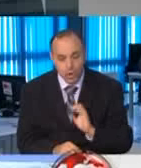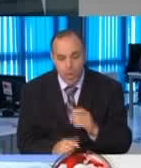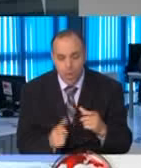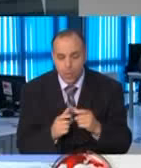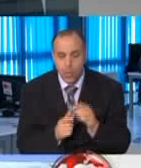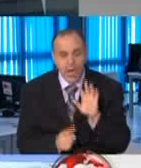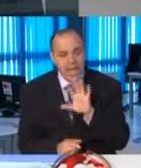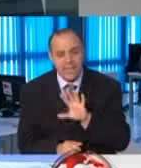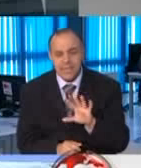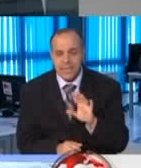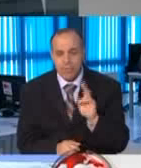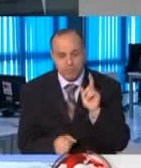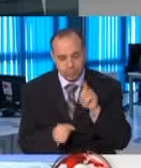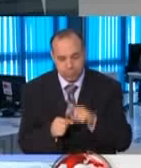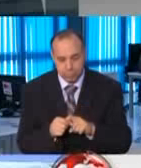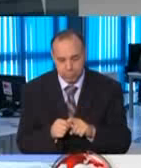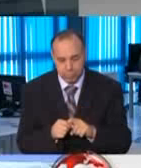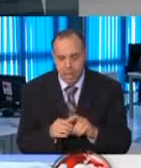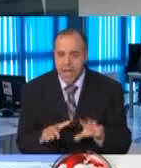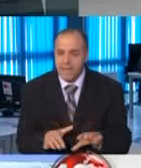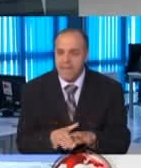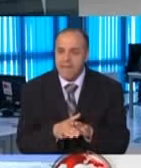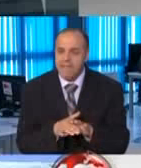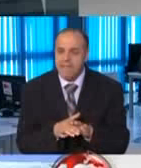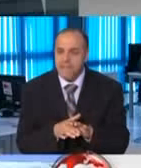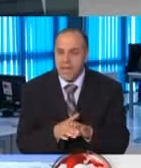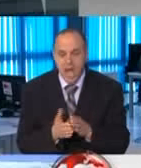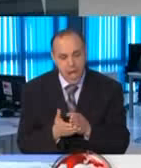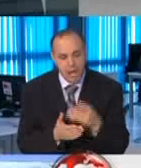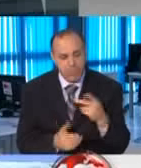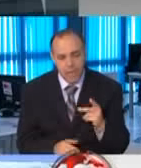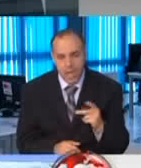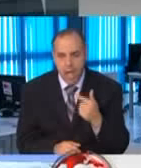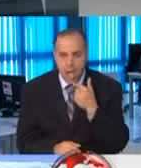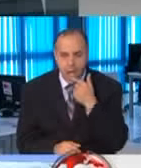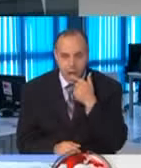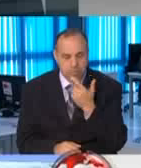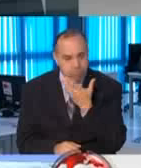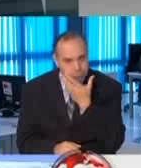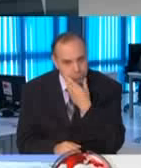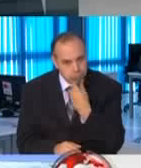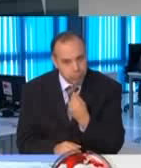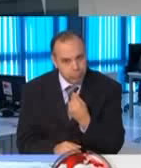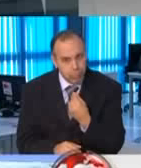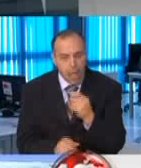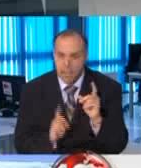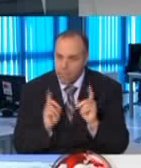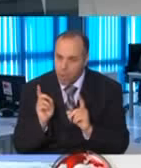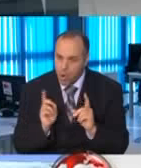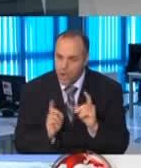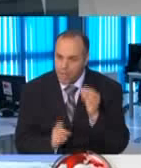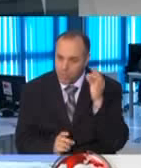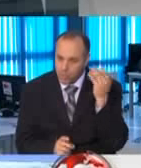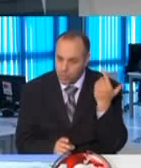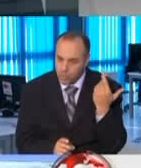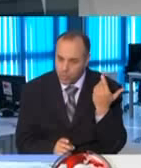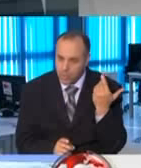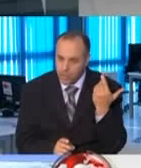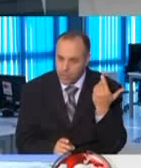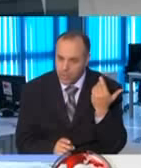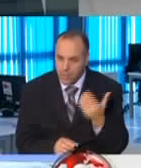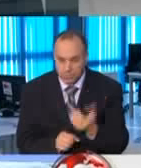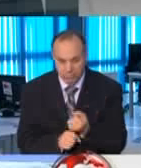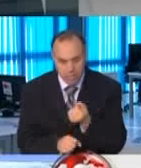الدول الآسيوية التي شاركت تونس احتفالها بهذا الاستحقاق، وأعربت عن إعجابها بالمسار الديمقراطي الذي قاد تونس